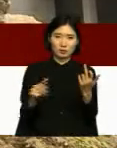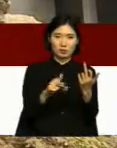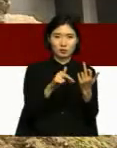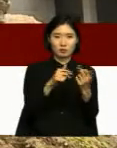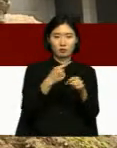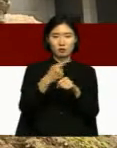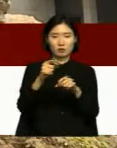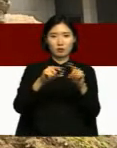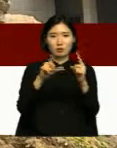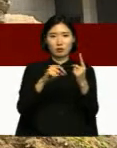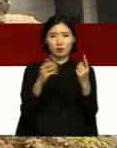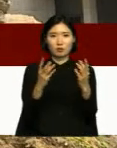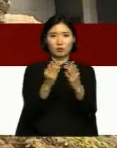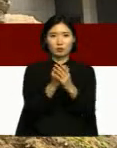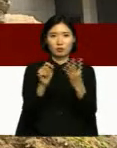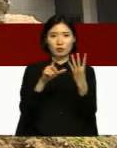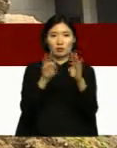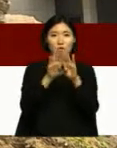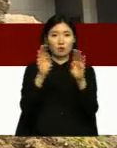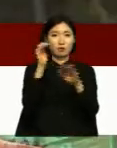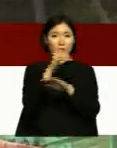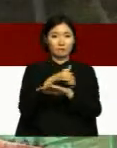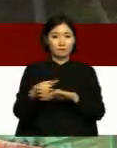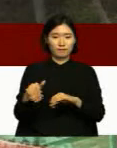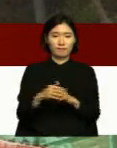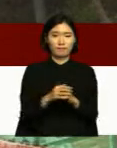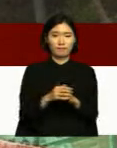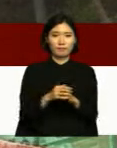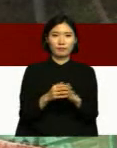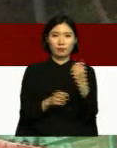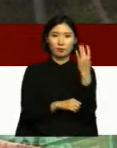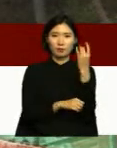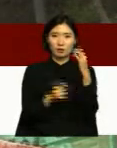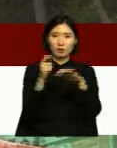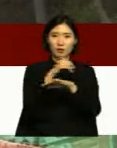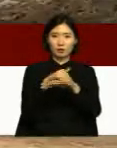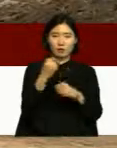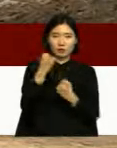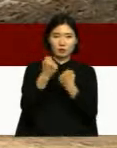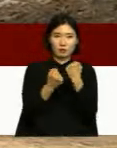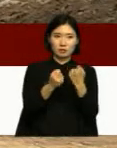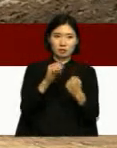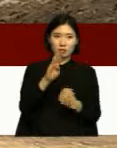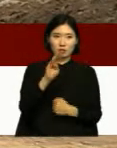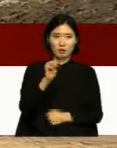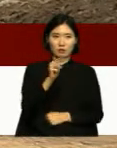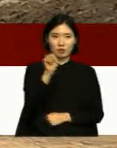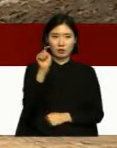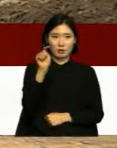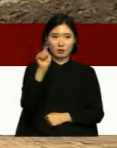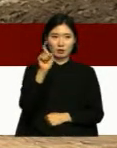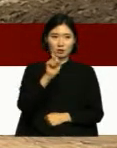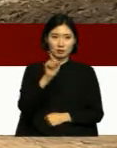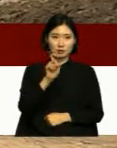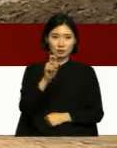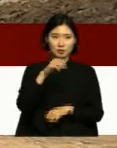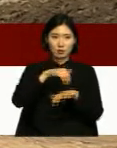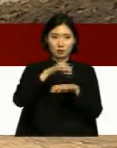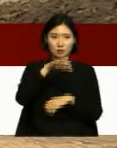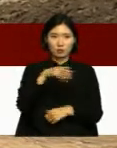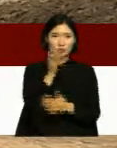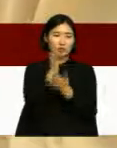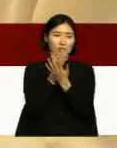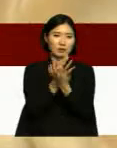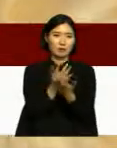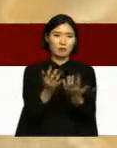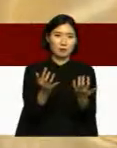1월 준공, 4월 개장 예정입니다. 당초 예정된 자전거 BMX 연습장이 잔디 광장으로 변경된